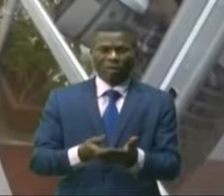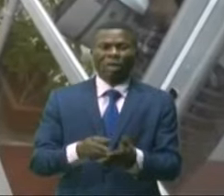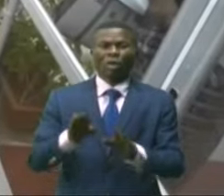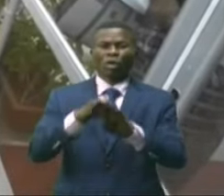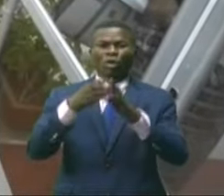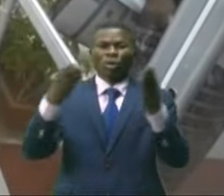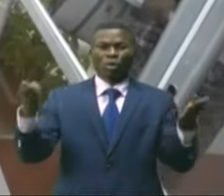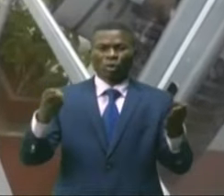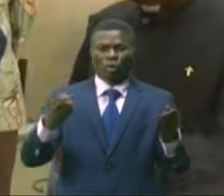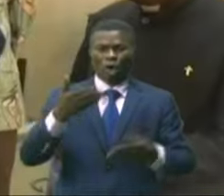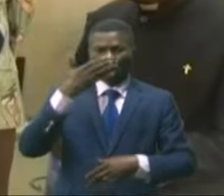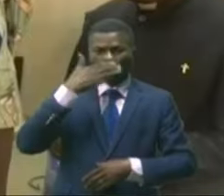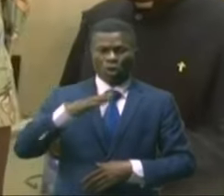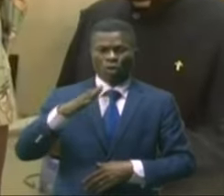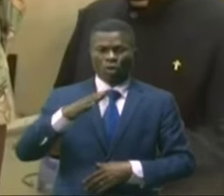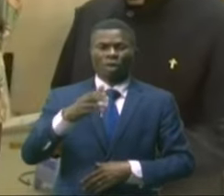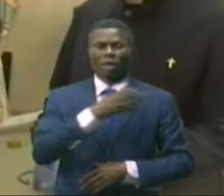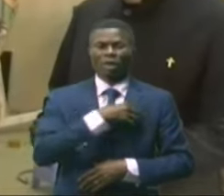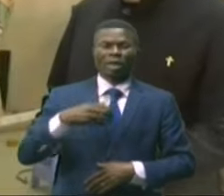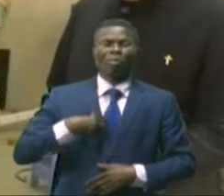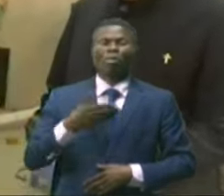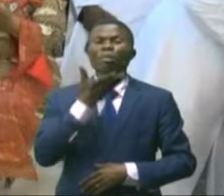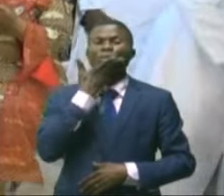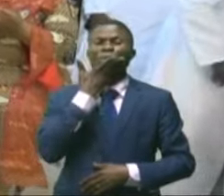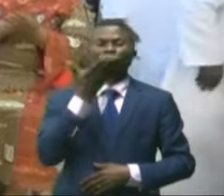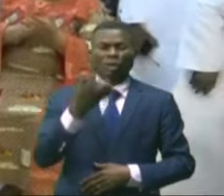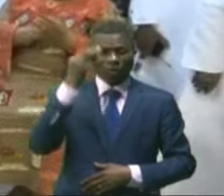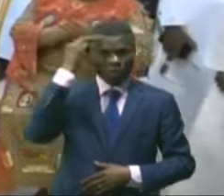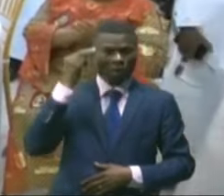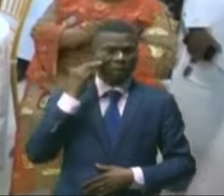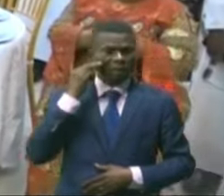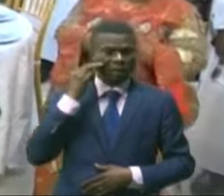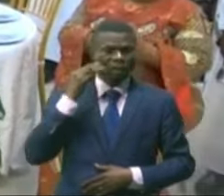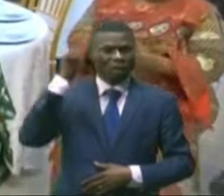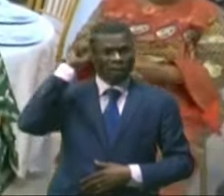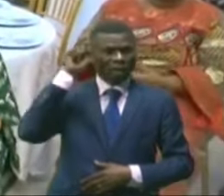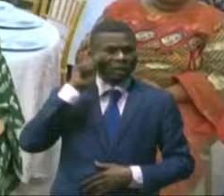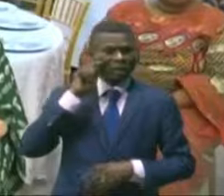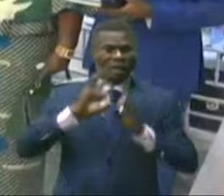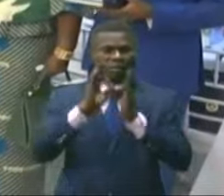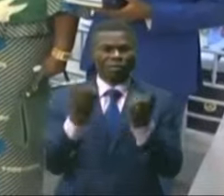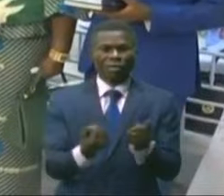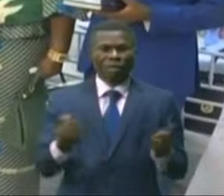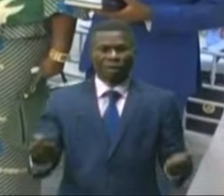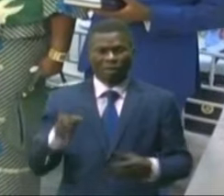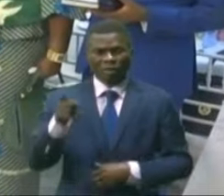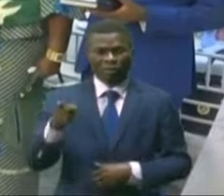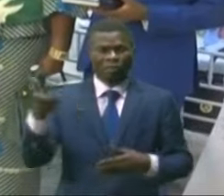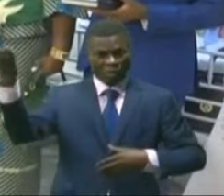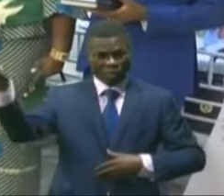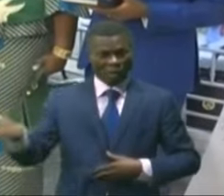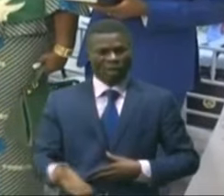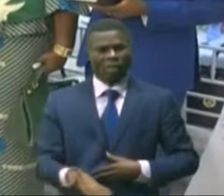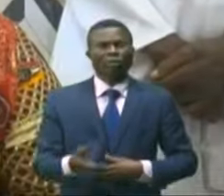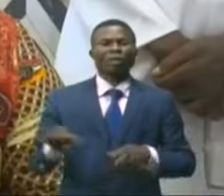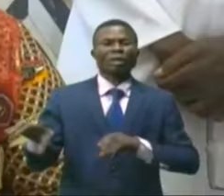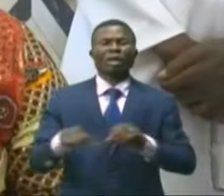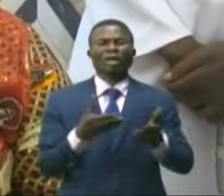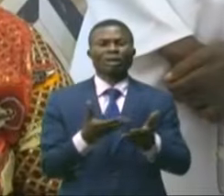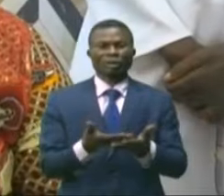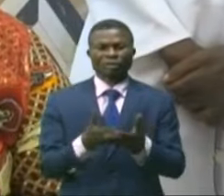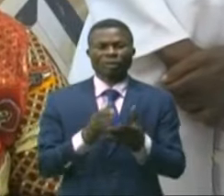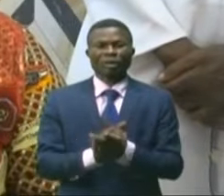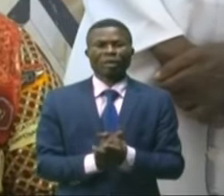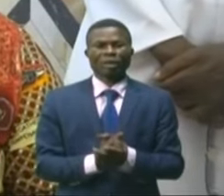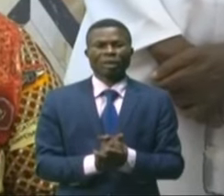du Centre pour la retraite des mamans. La ministre du Genre, Famille et Enfants, Léonie Kandolo, était invitée à cette cérémonie. Et je